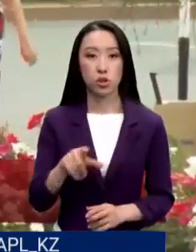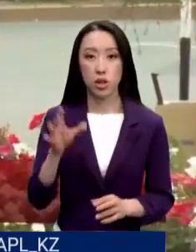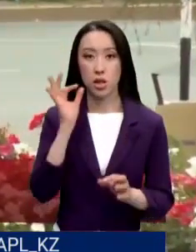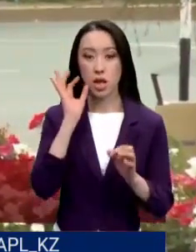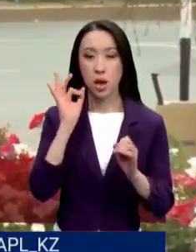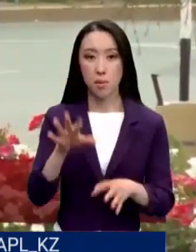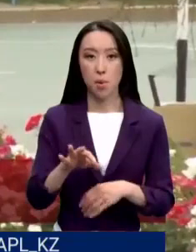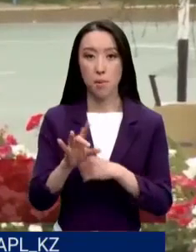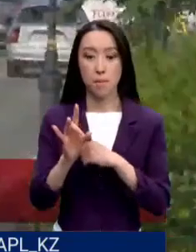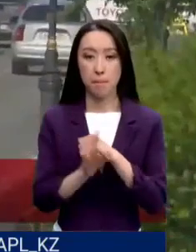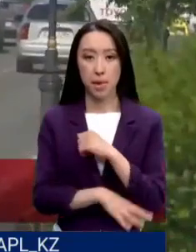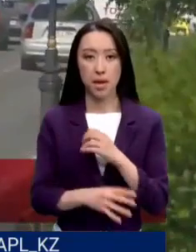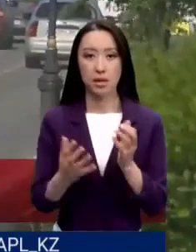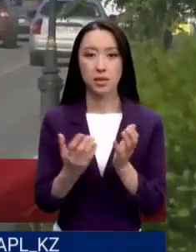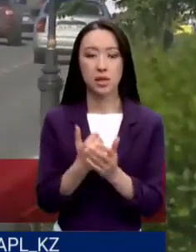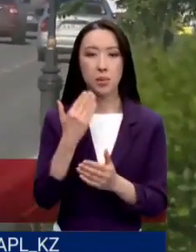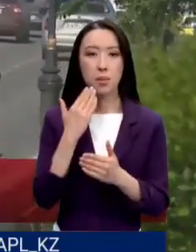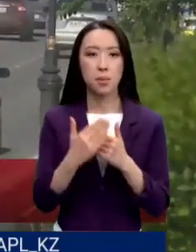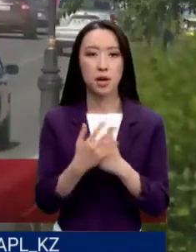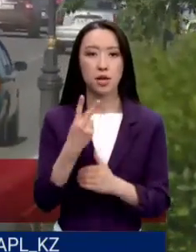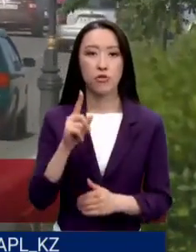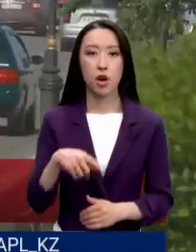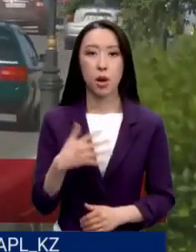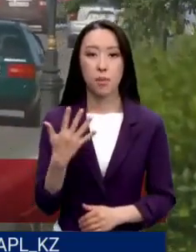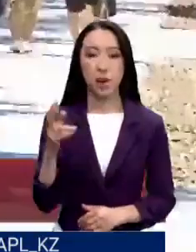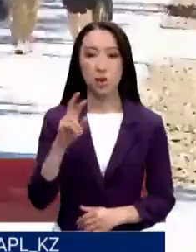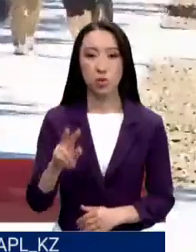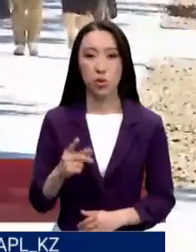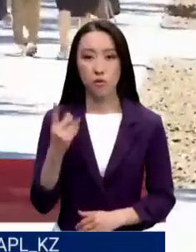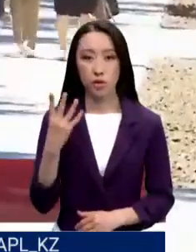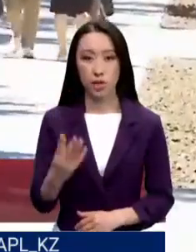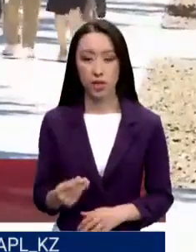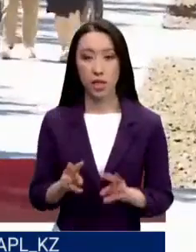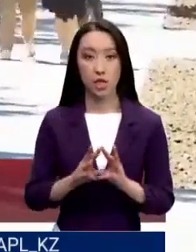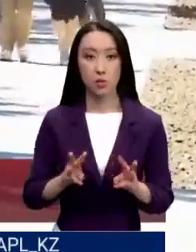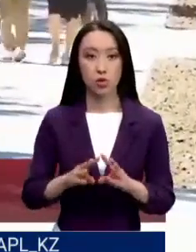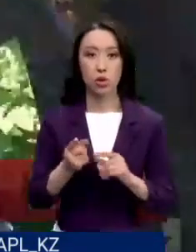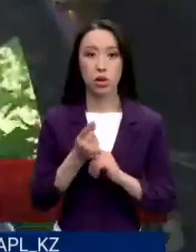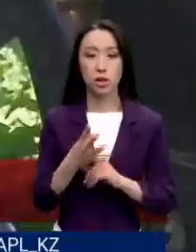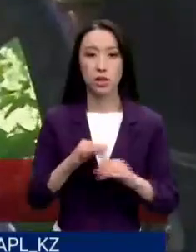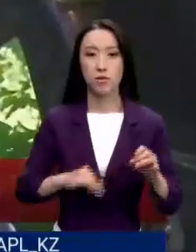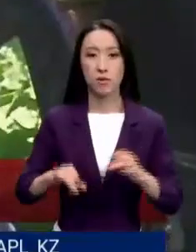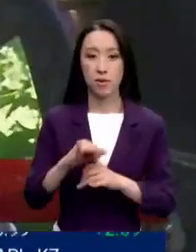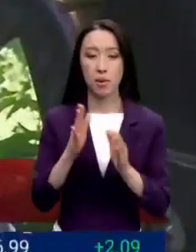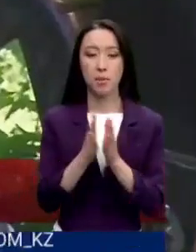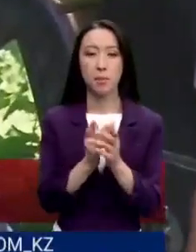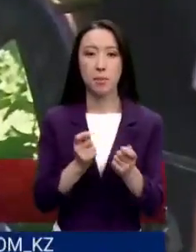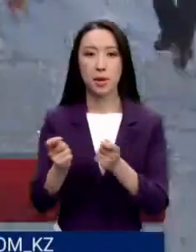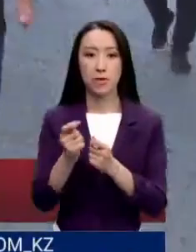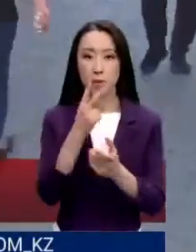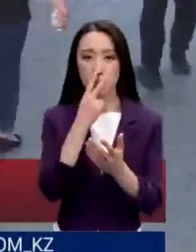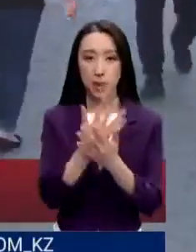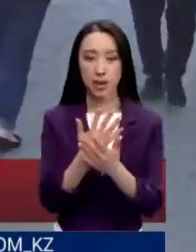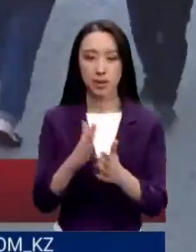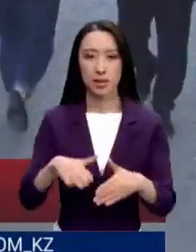черта бедности в Казахстане составляет примерно 2,5 доллара в день. Депутаты не раз поднимали этот вопрос и просили правительство поднять